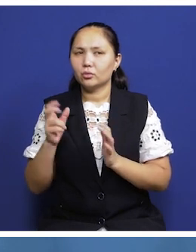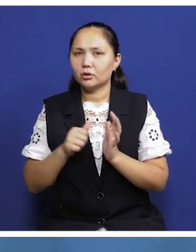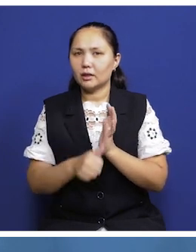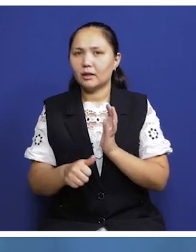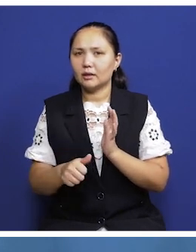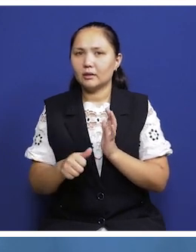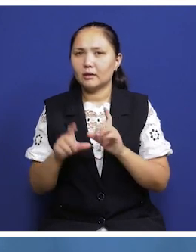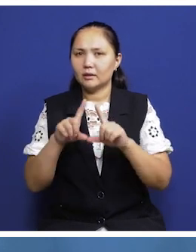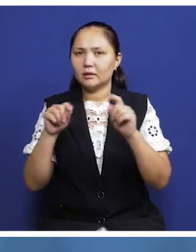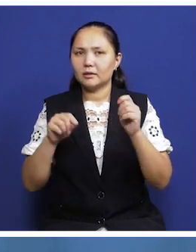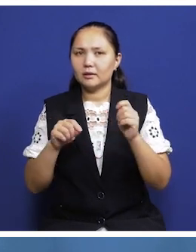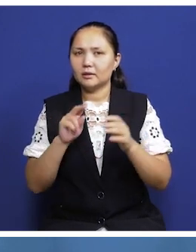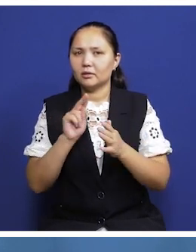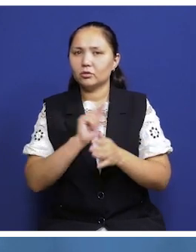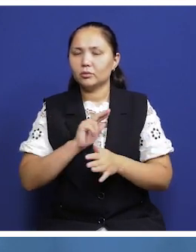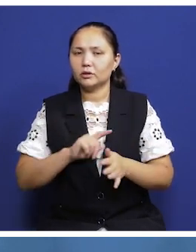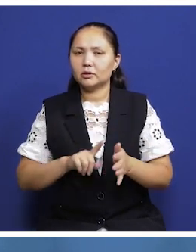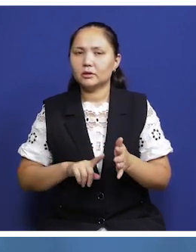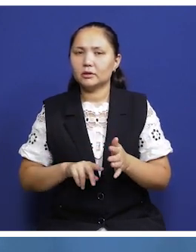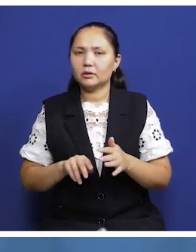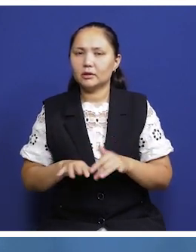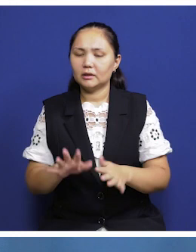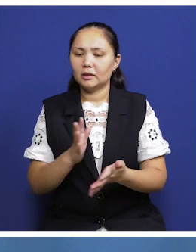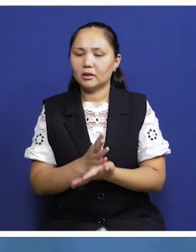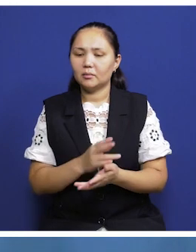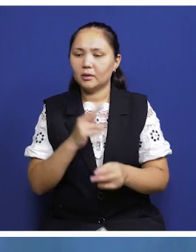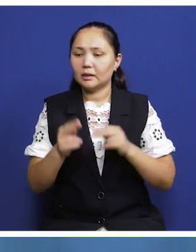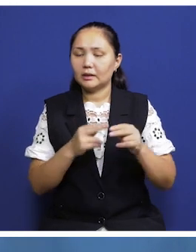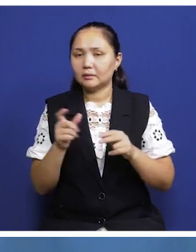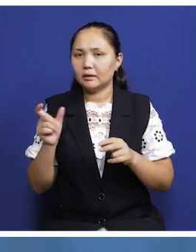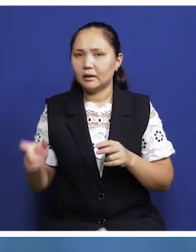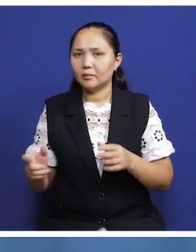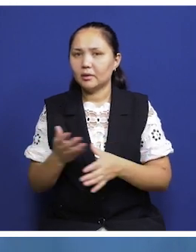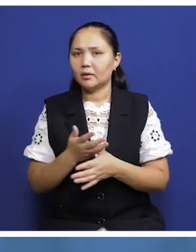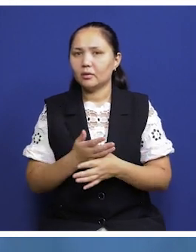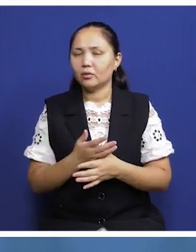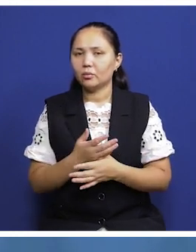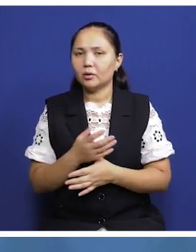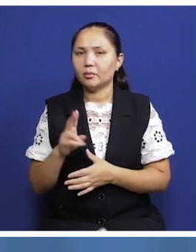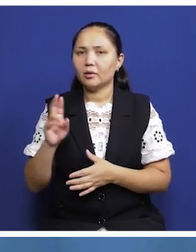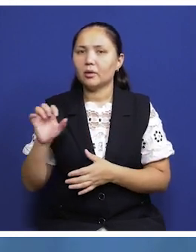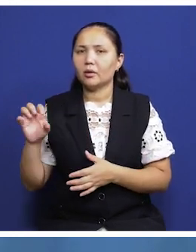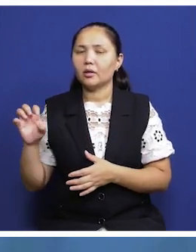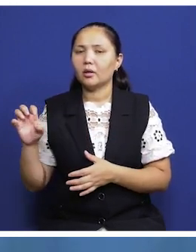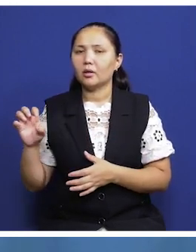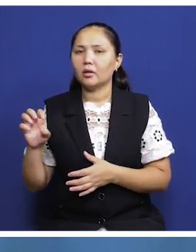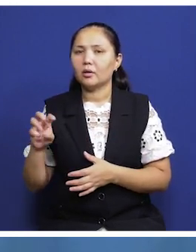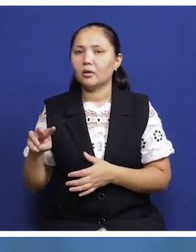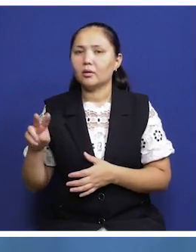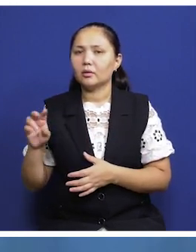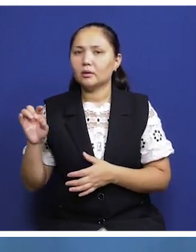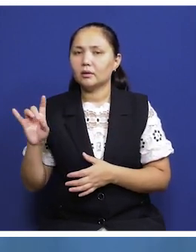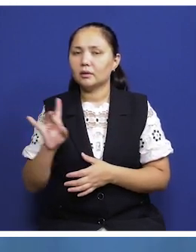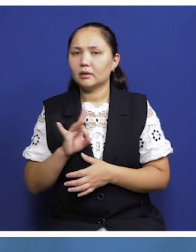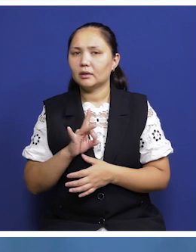10 ойын алаңшалар салынған. Сондай ақ кәсіпкерлер есебінен Шалдыр ауылынан фитнес клубы және